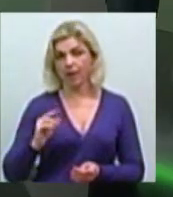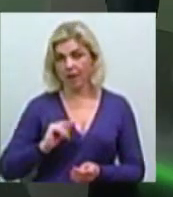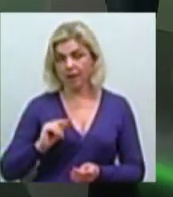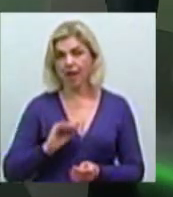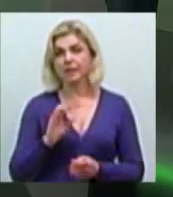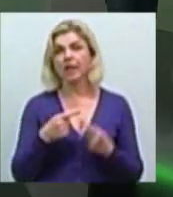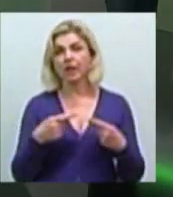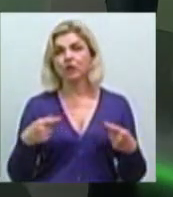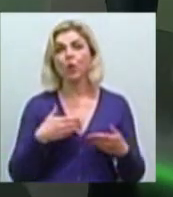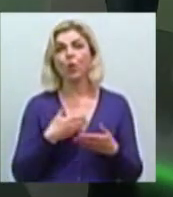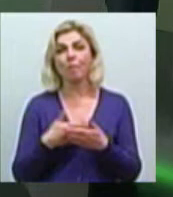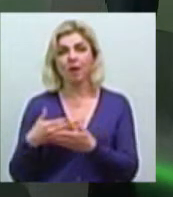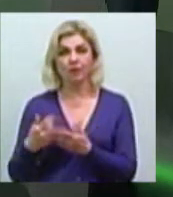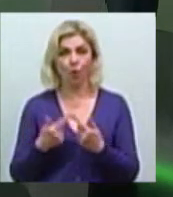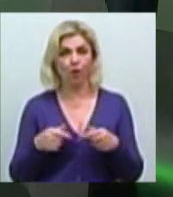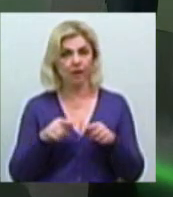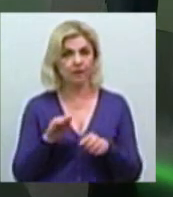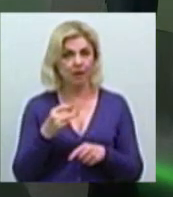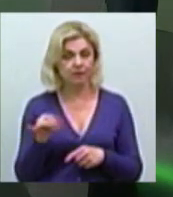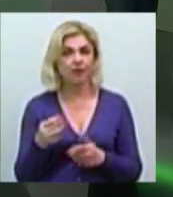громадських організацій, зокрема, це